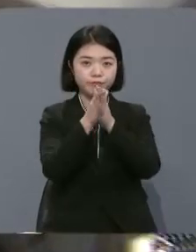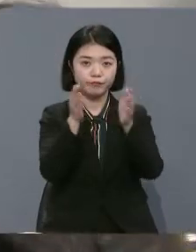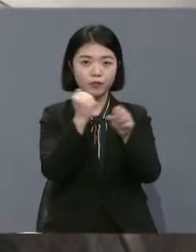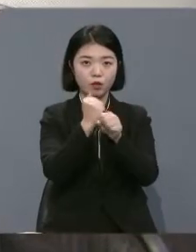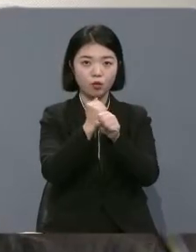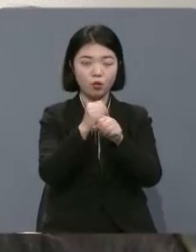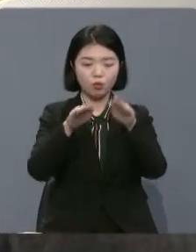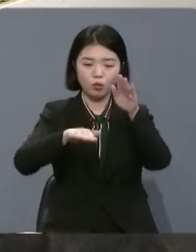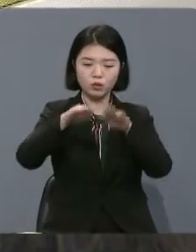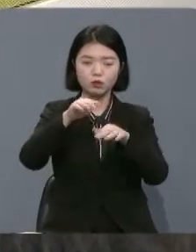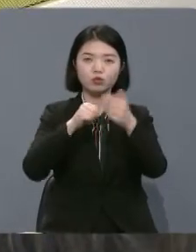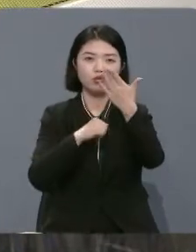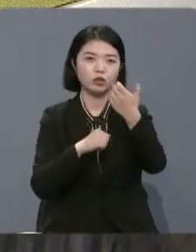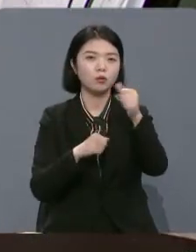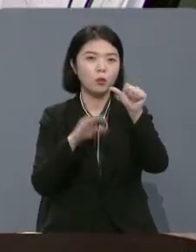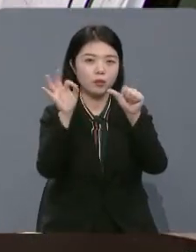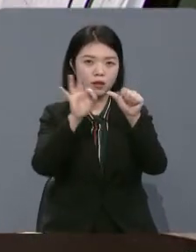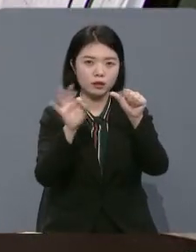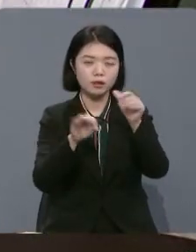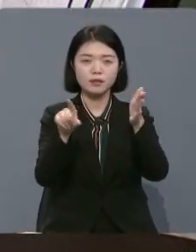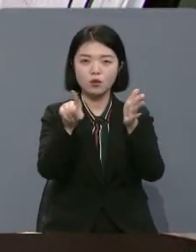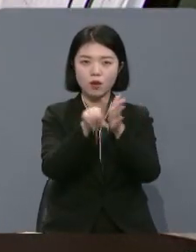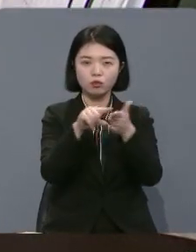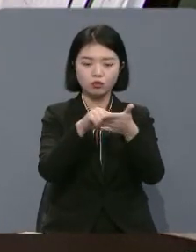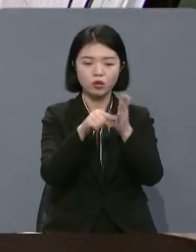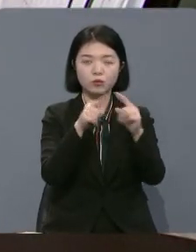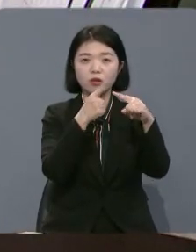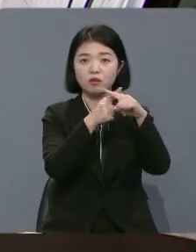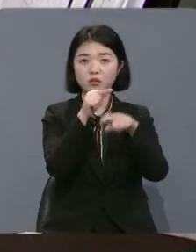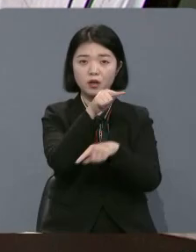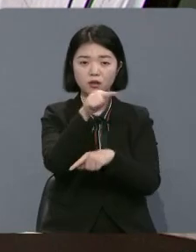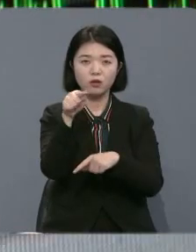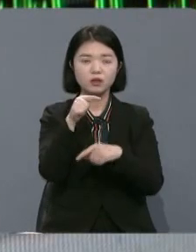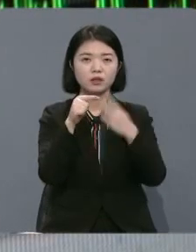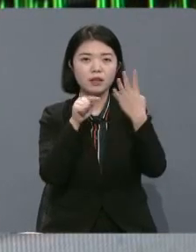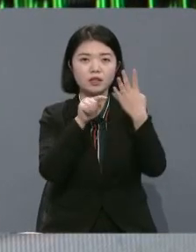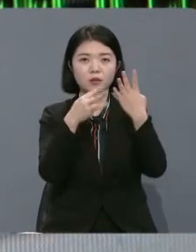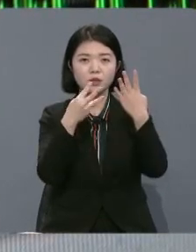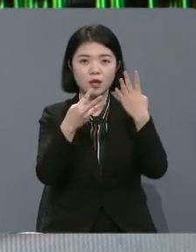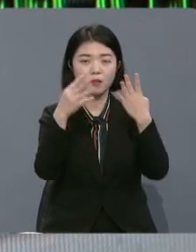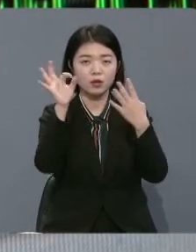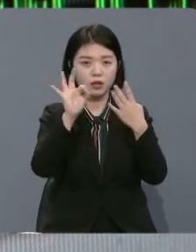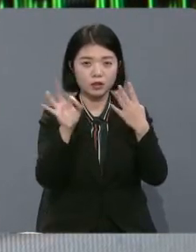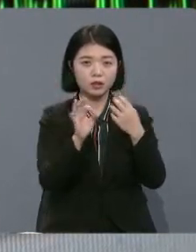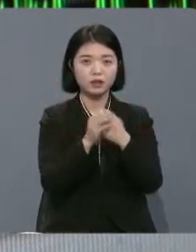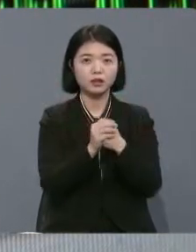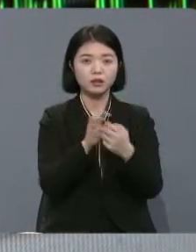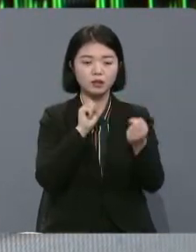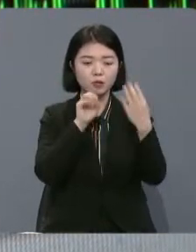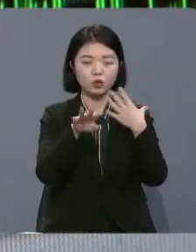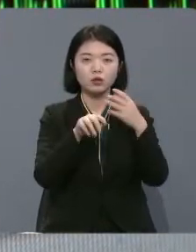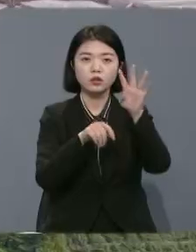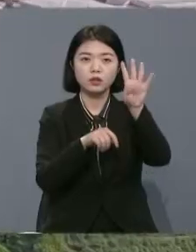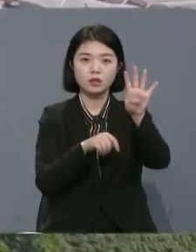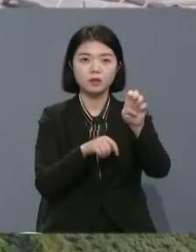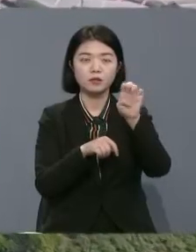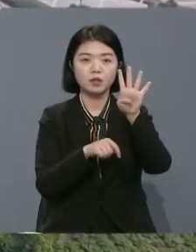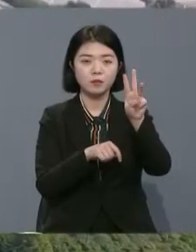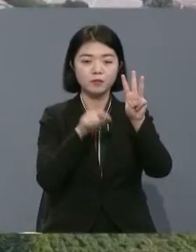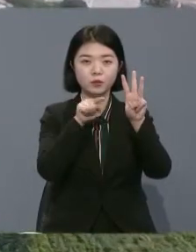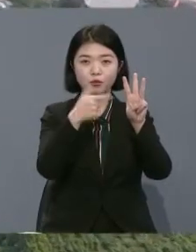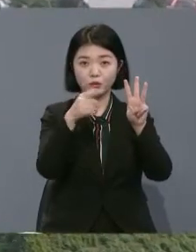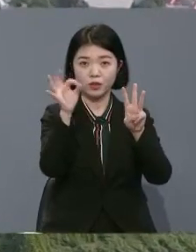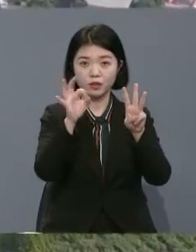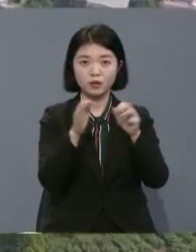표본 오차 는 95% 신뢰 수준의 플러스 마이너스 4.4% 포인트 응답률은 43.6% 입니다